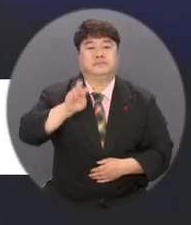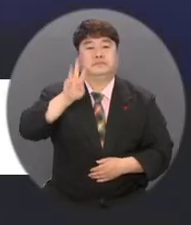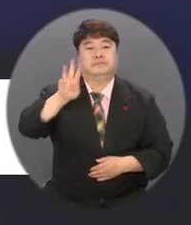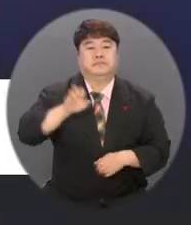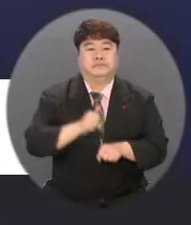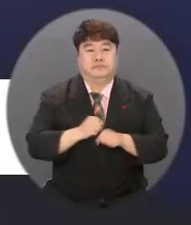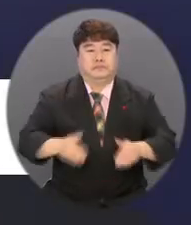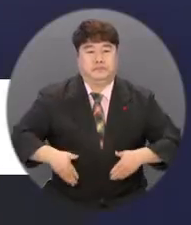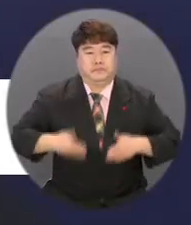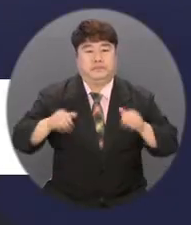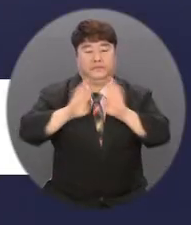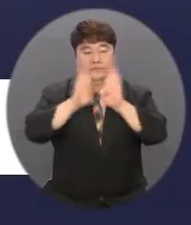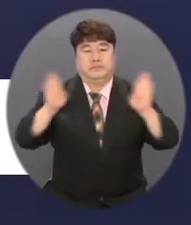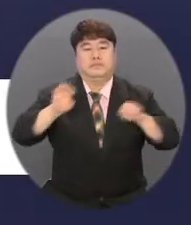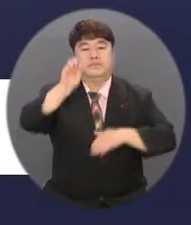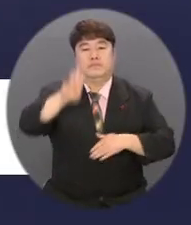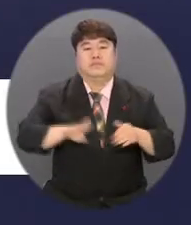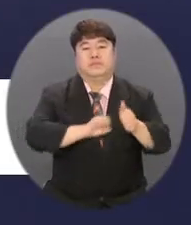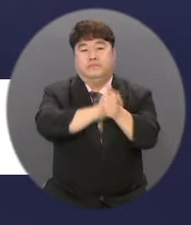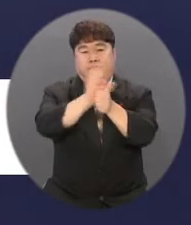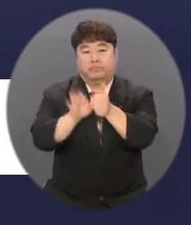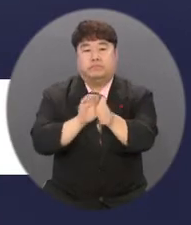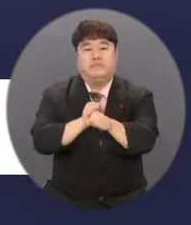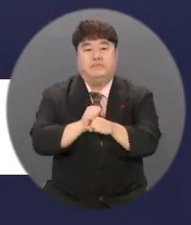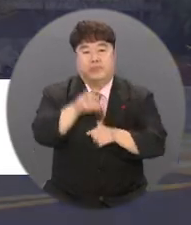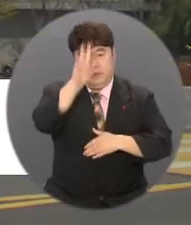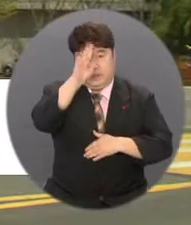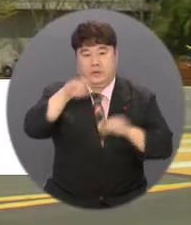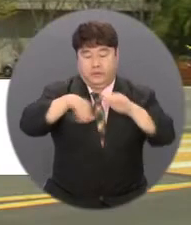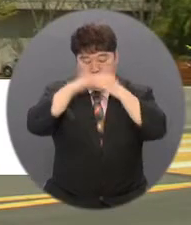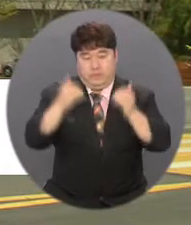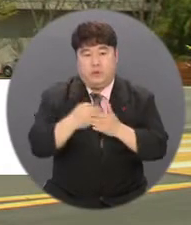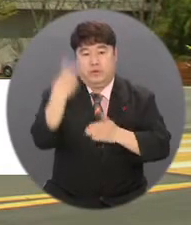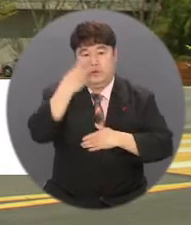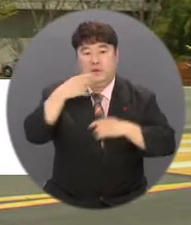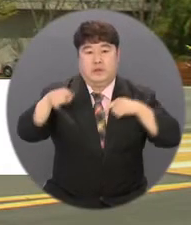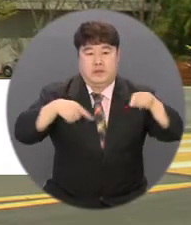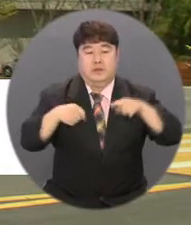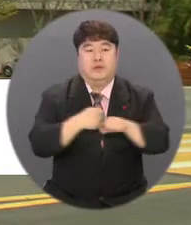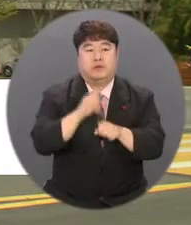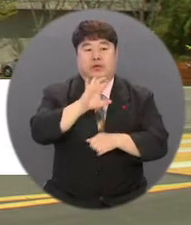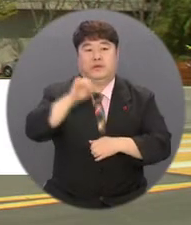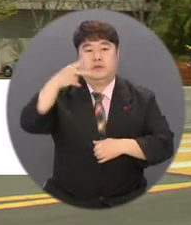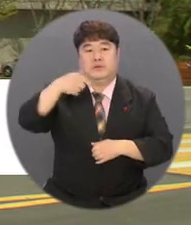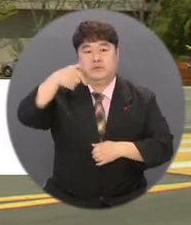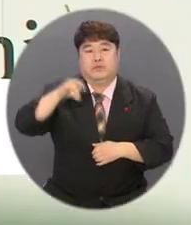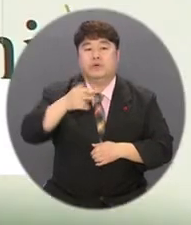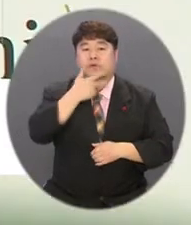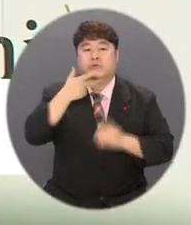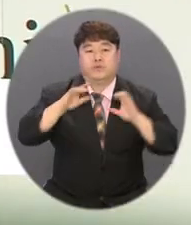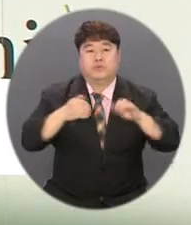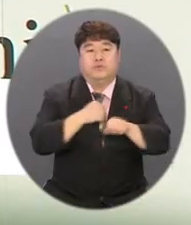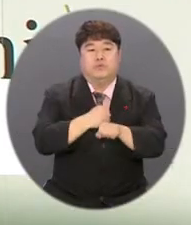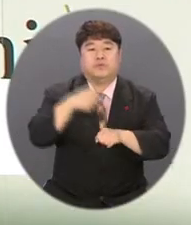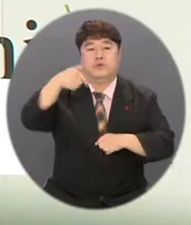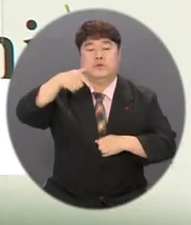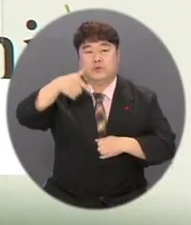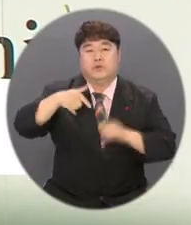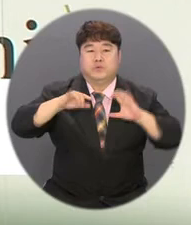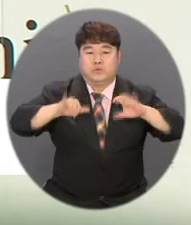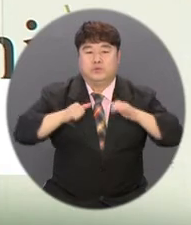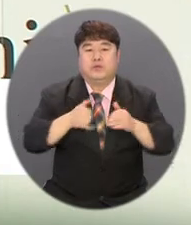2023년 봄에 열리는 광주 비엔날레 예술 총감독에 이숙경 영국 테이트 모던 국제미술